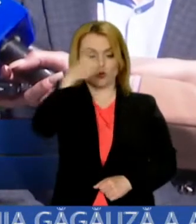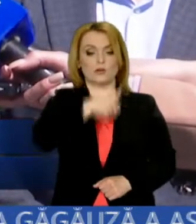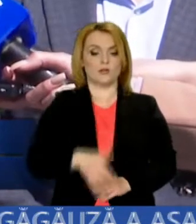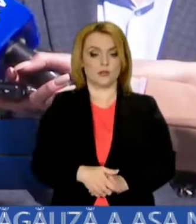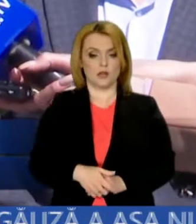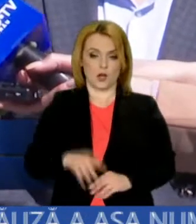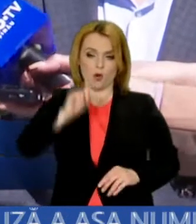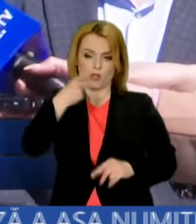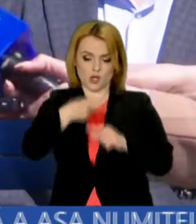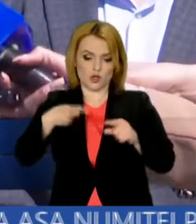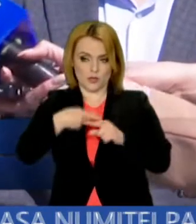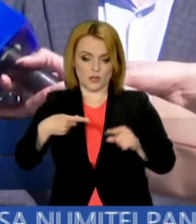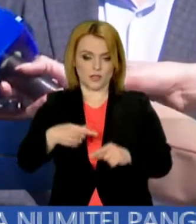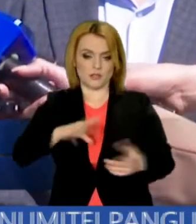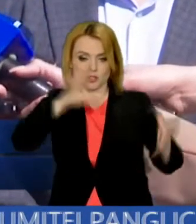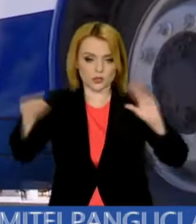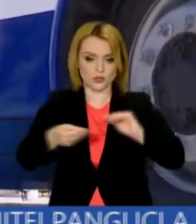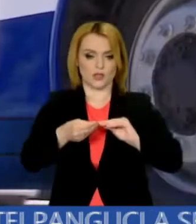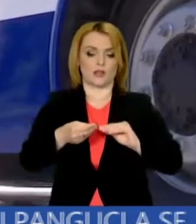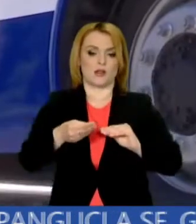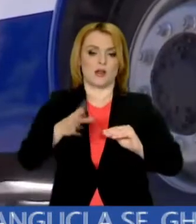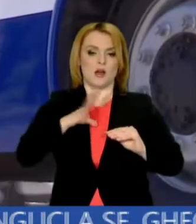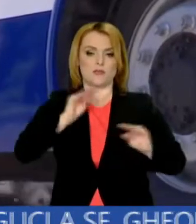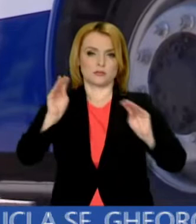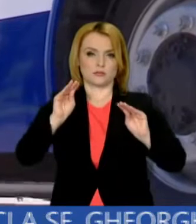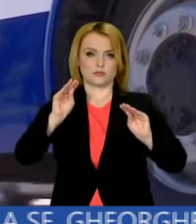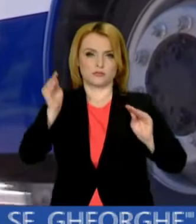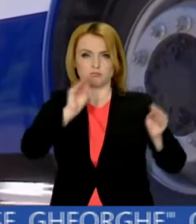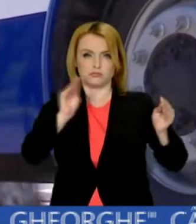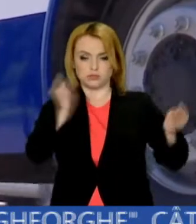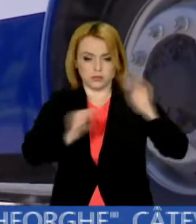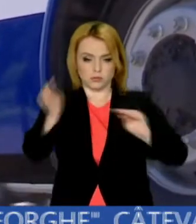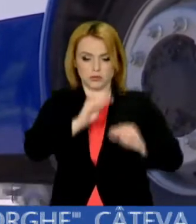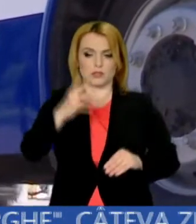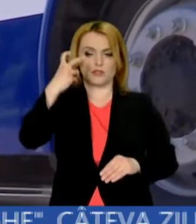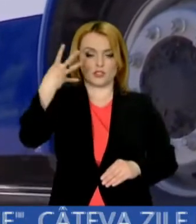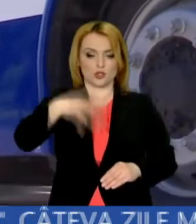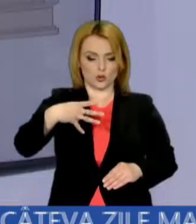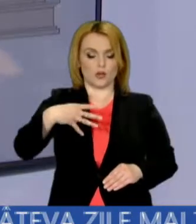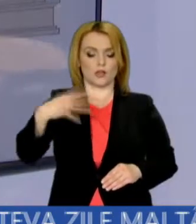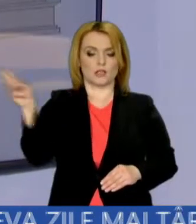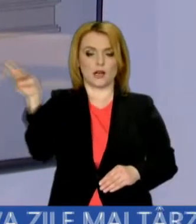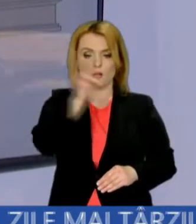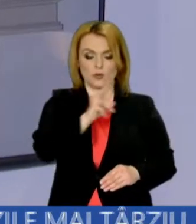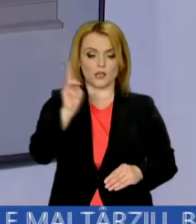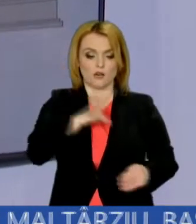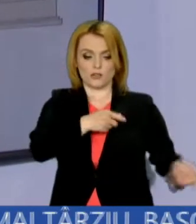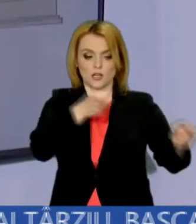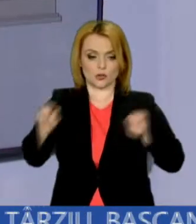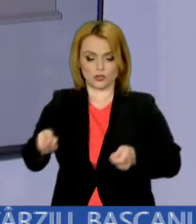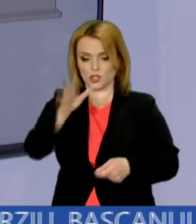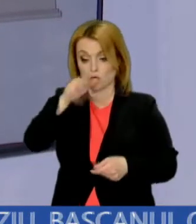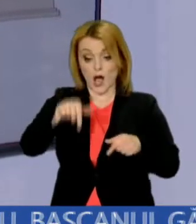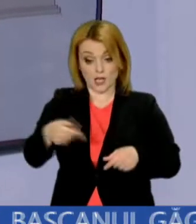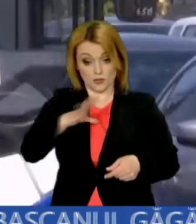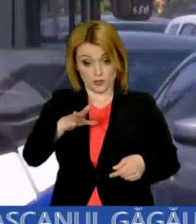un an și jumătate, în totalitate au fost 240 de unități de transport aduse în municipiul Chișinău, atât autobuze cât